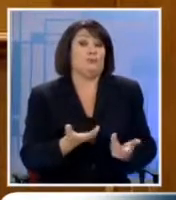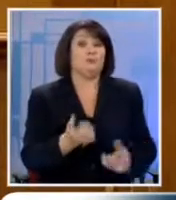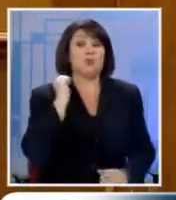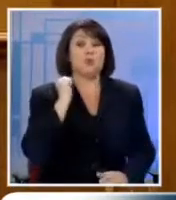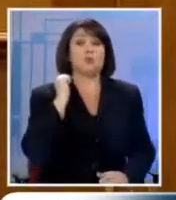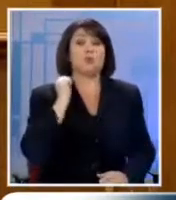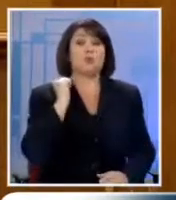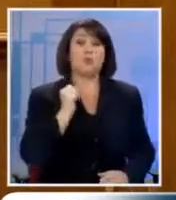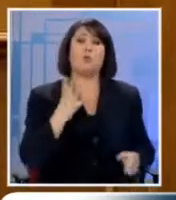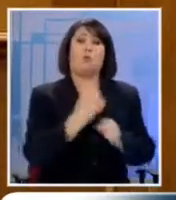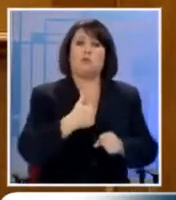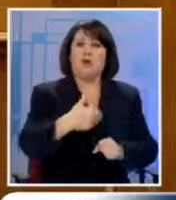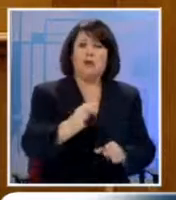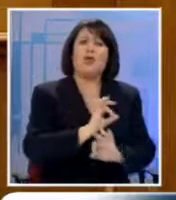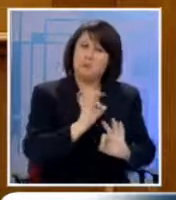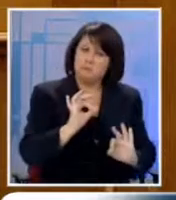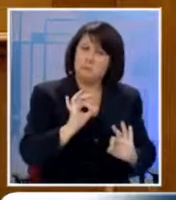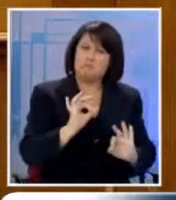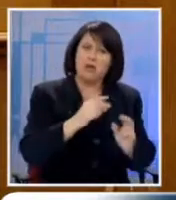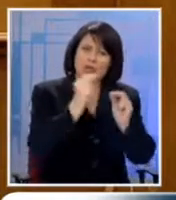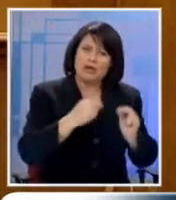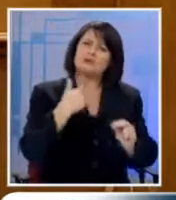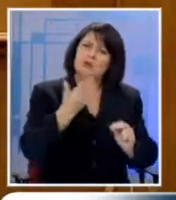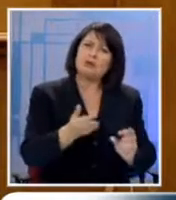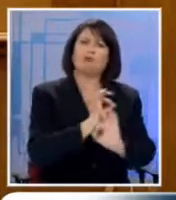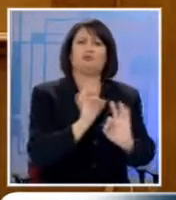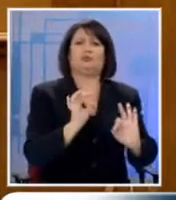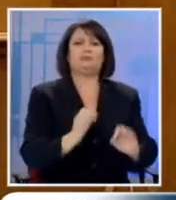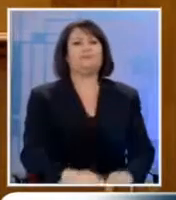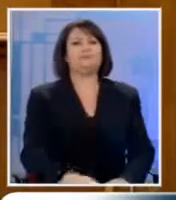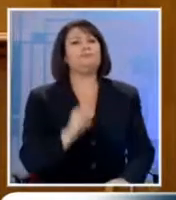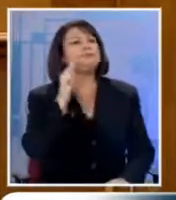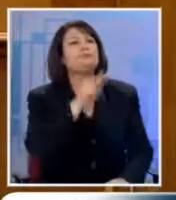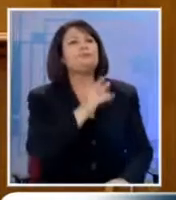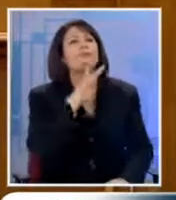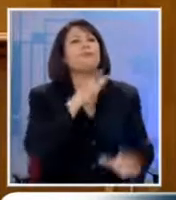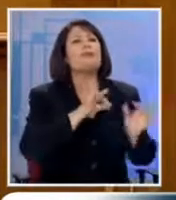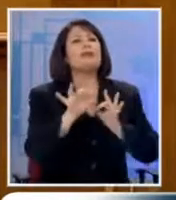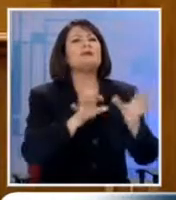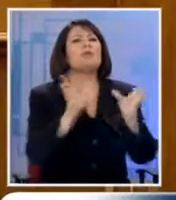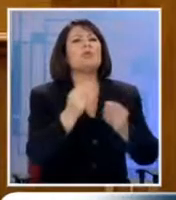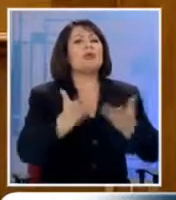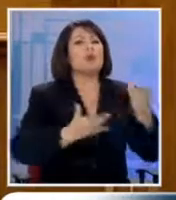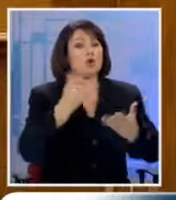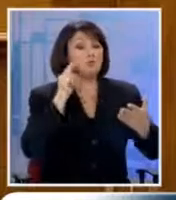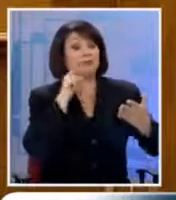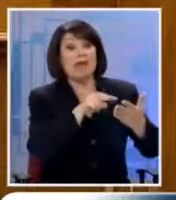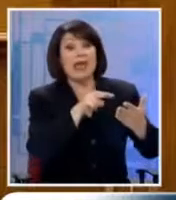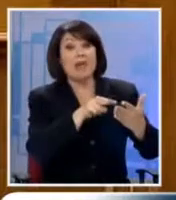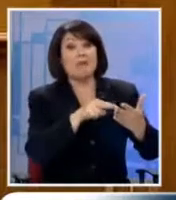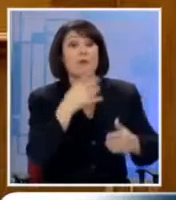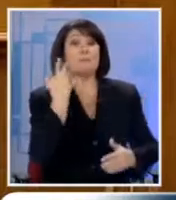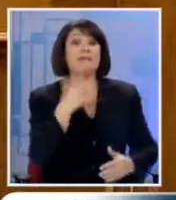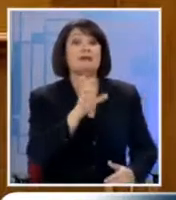αφού πιστεύετε ότι αυτό θα γίνει. Επίσης, βλέπω στο προσχέδιο του προϋπολογισμού δύο πράγματα, ότι μειώνονται κατά